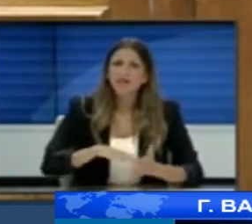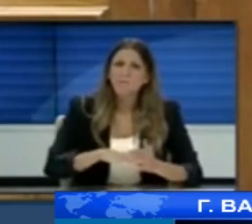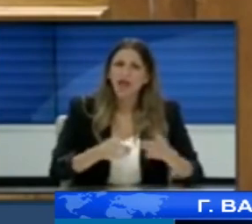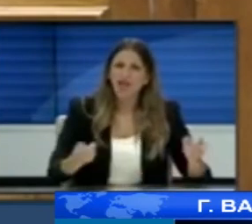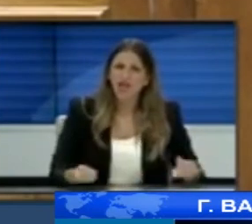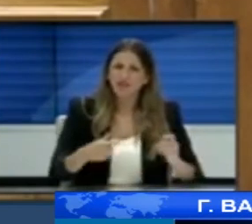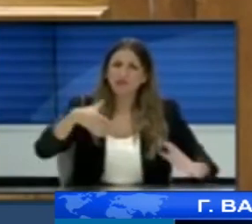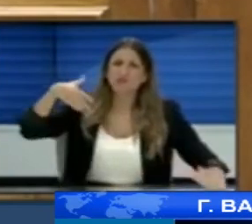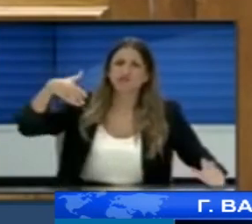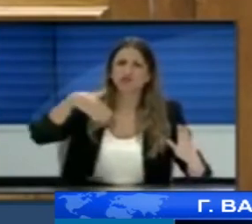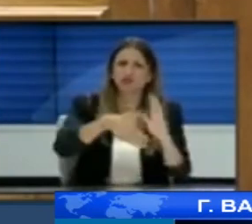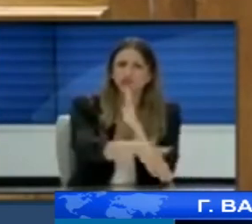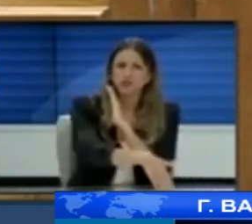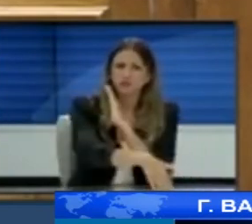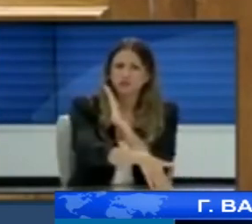εξαθλίωση.